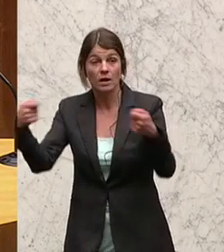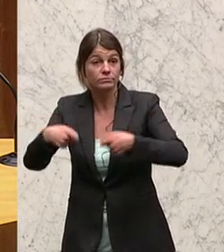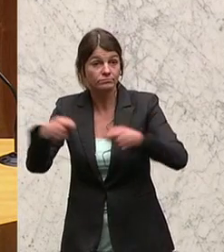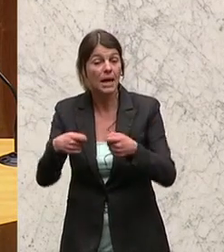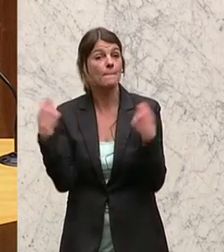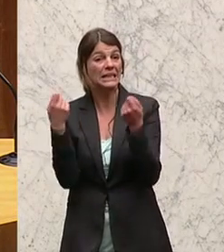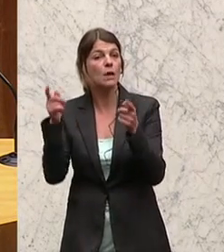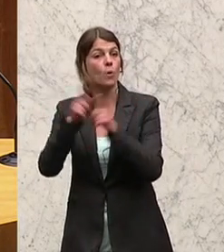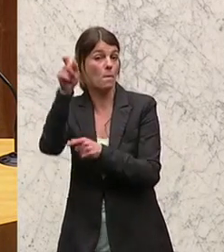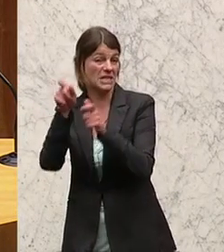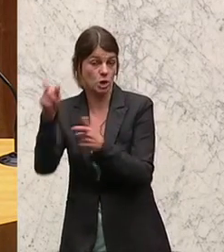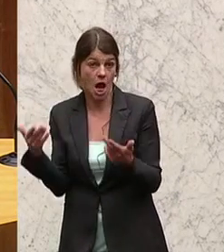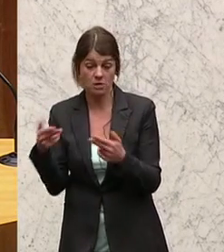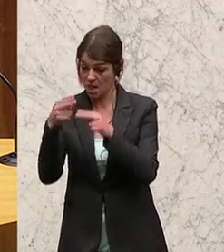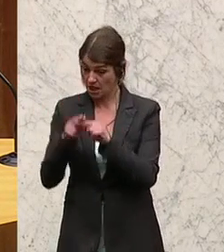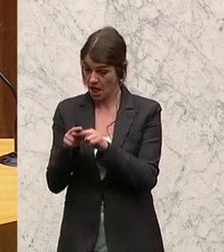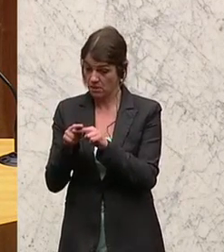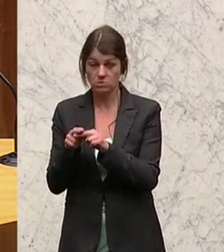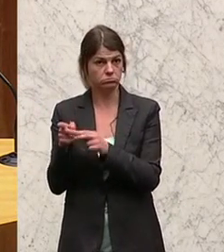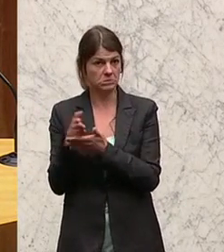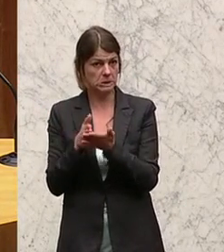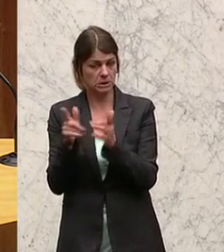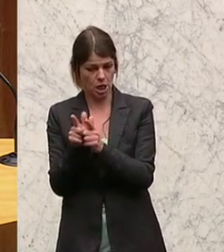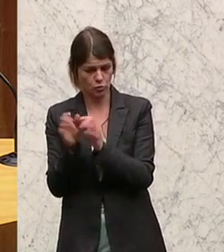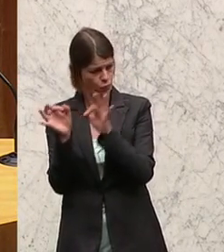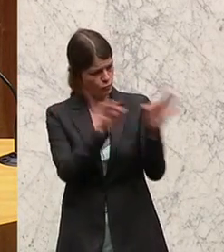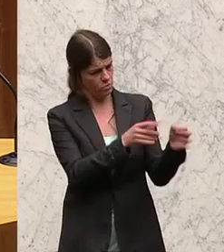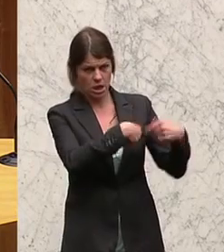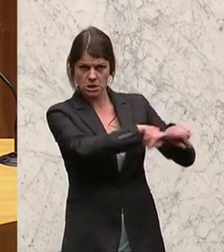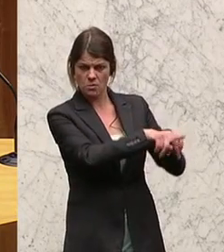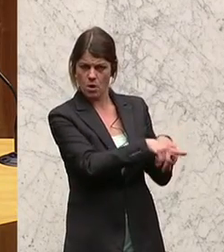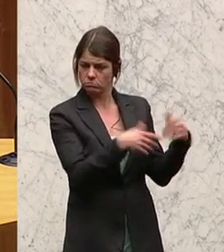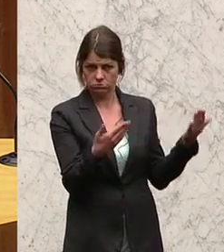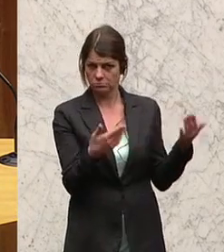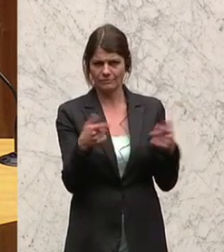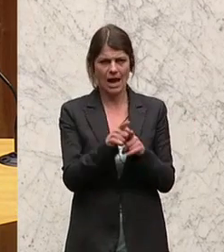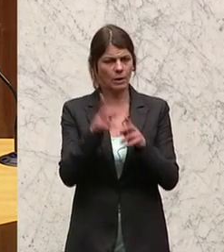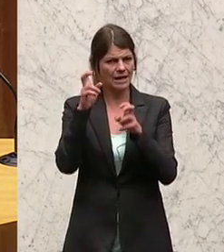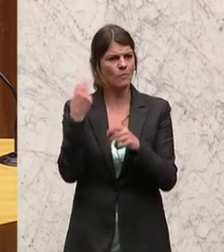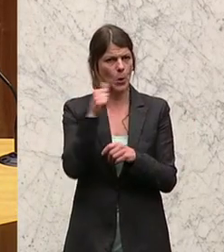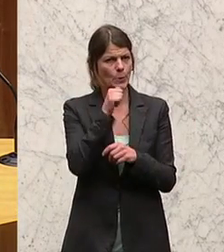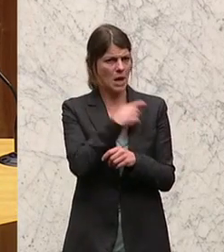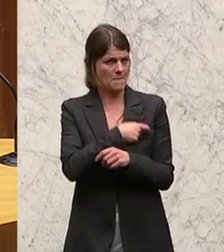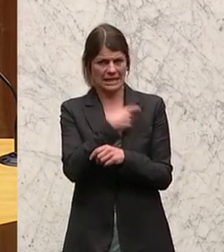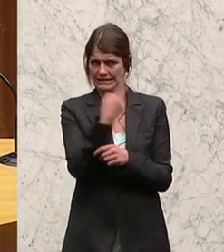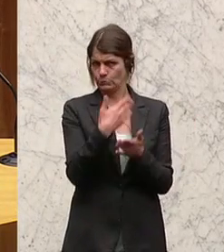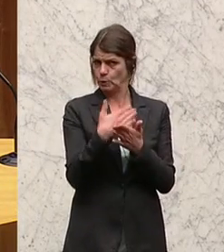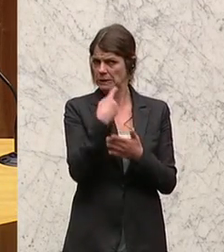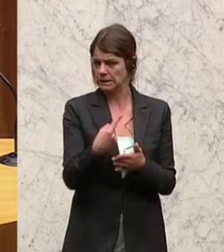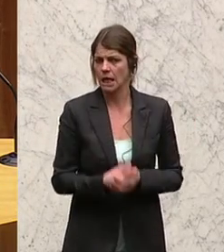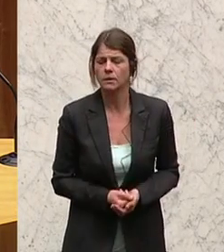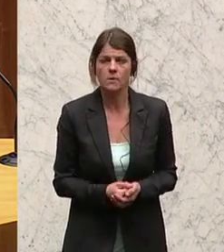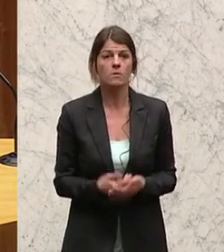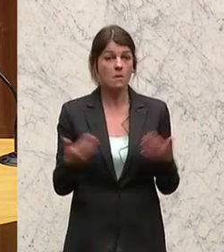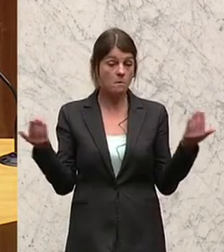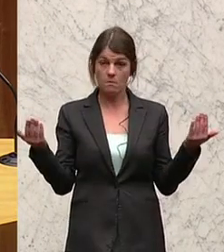Betrieb. Der Rest geht in Dienstleistungen für andere Ressorts. Da sind wir beim Thema, das auch von der Grünen Fraktion angesprochen worden